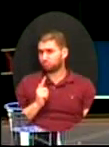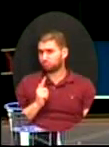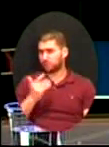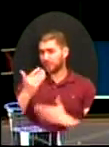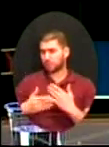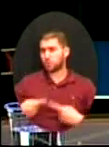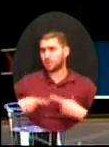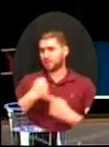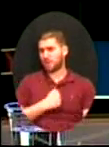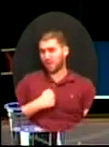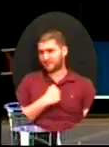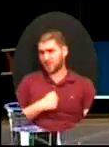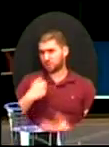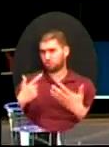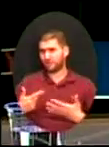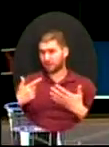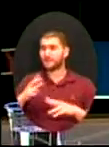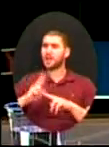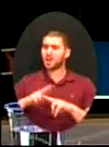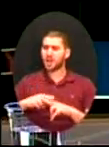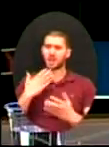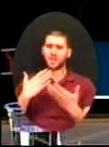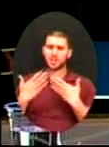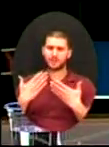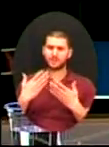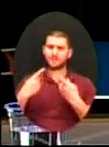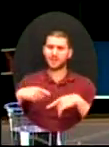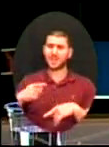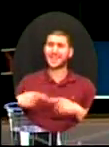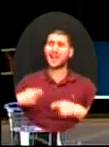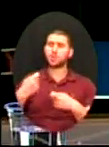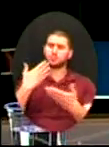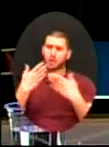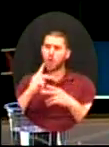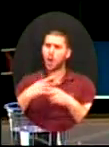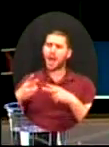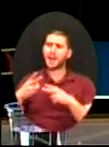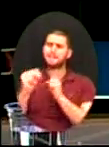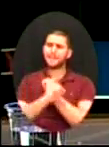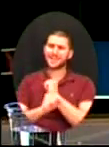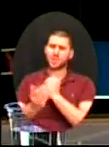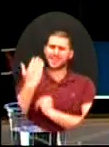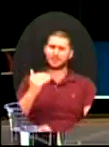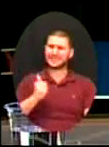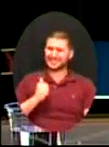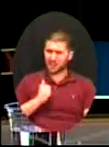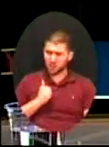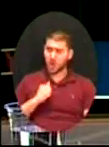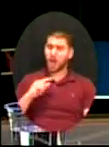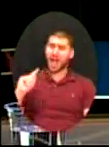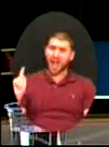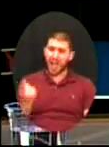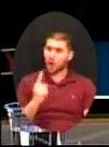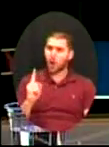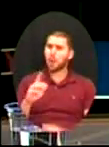ימי השיבה, ימי האבל, ולכנס ישיבת ועדת החינוך שתדון לא רק במכינות הקדם צבאיות, כל מה שהוא